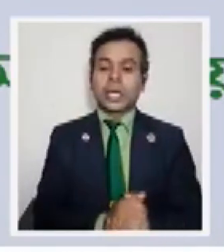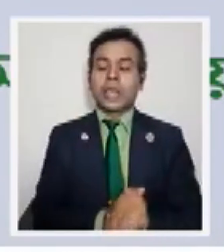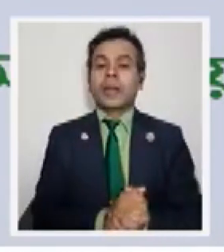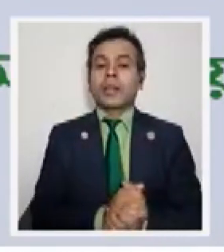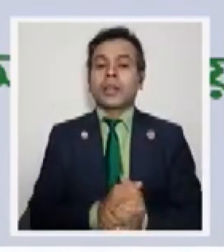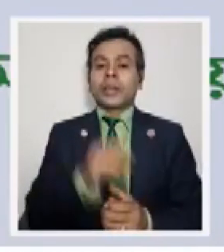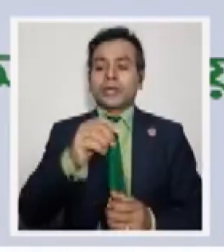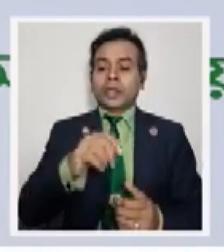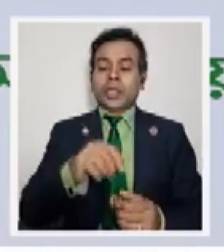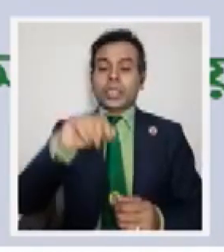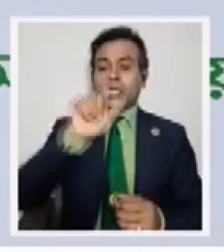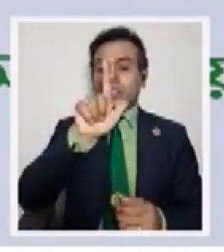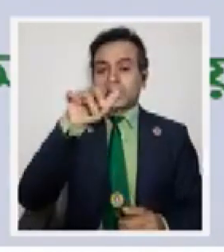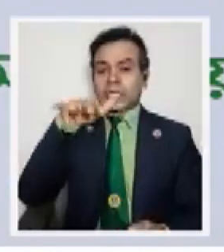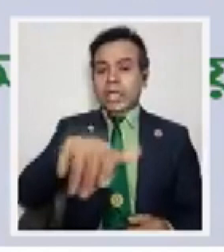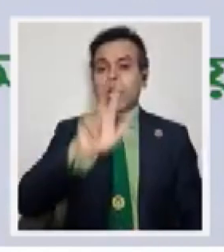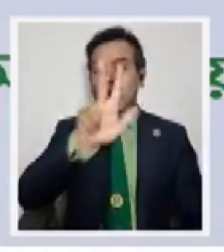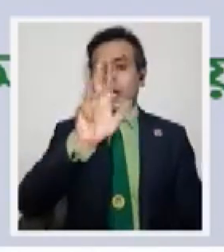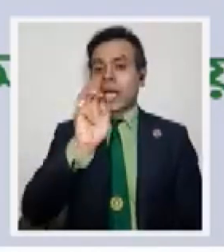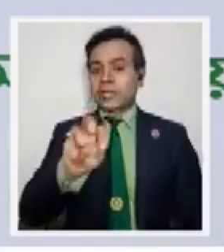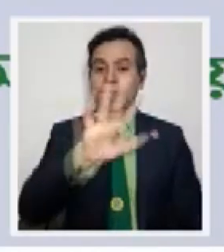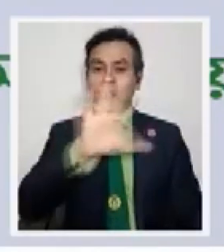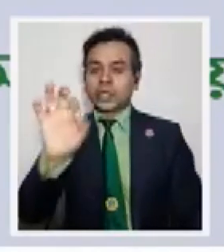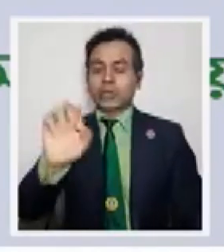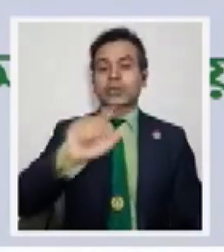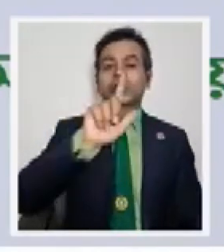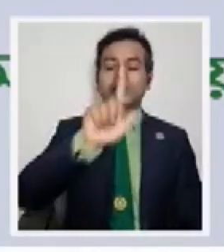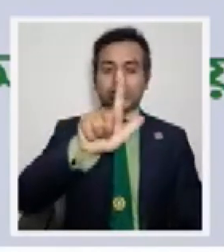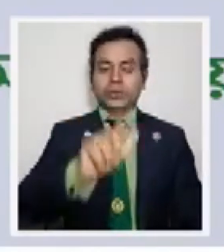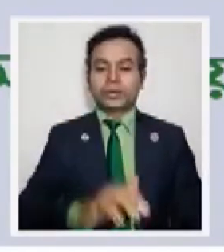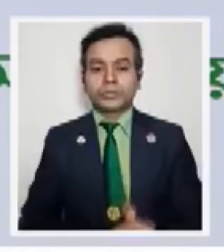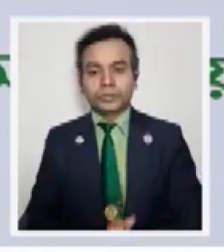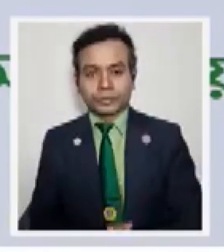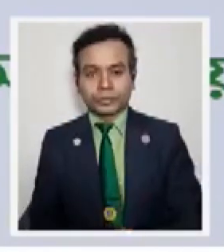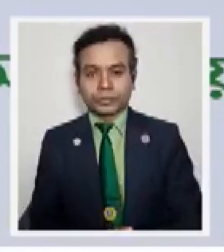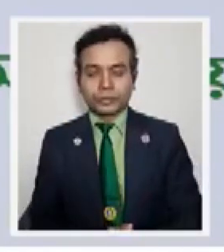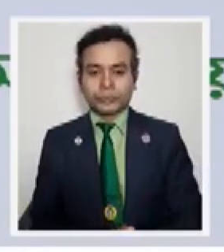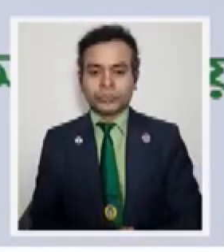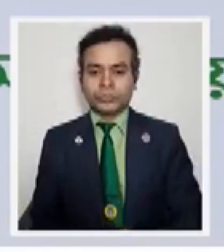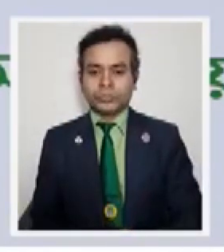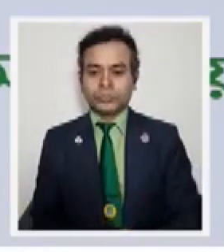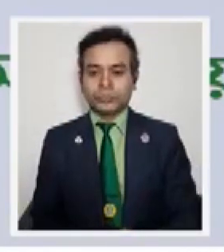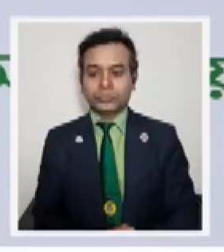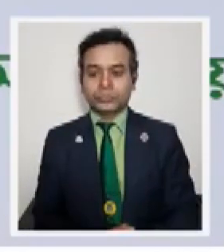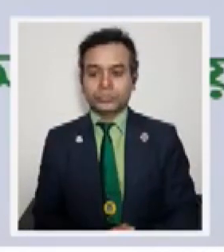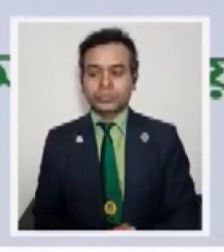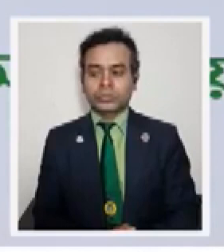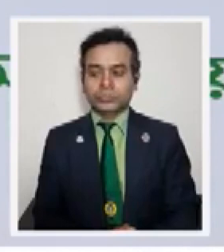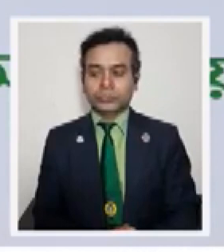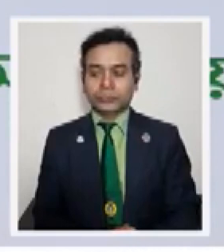এই সকল বন্দর বিমানবন্দর, স্থলবন্দর, সমুদ্রবন্দর এবং ক্যান্টনমেন্টের স্টেশন সহ এ পর্যন্ত স্ক্রিনিং